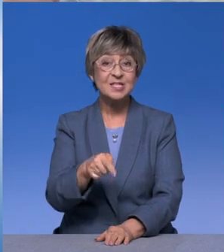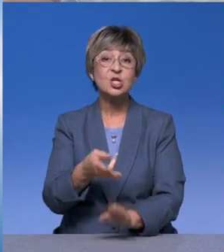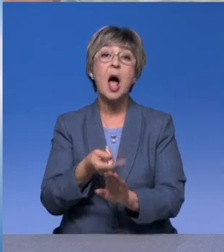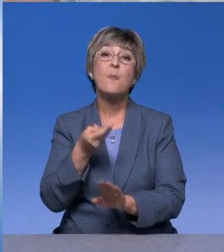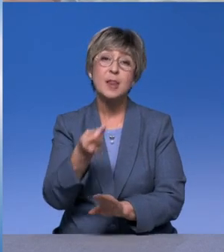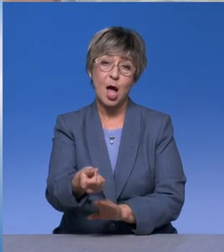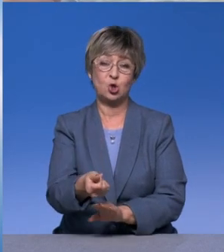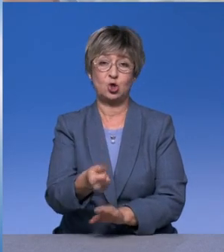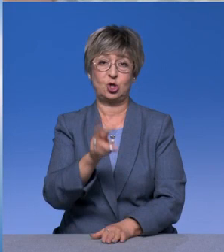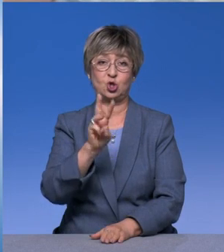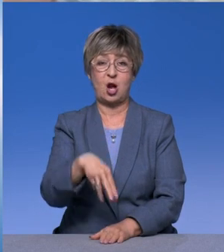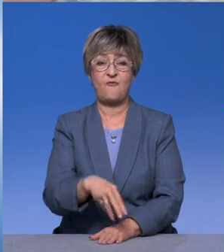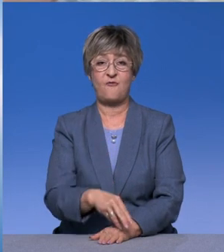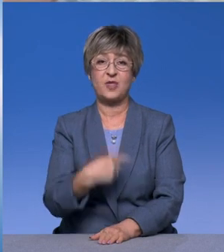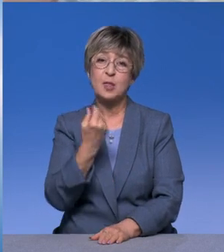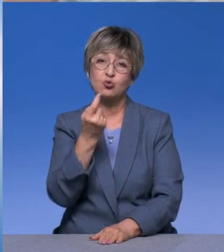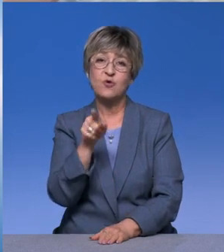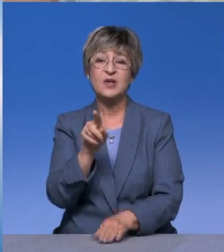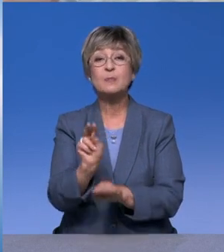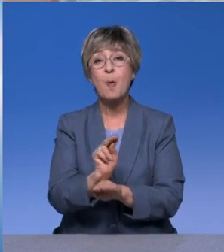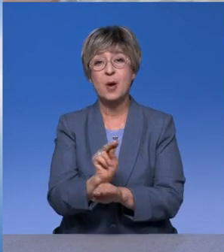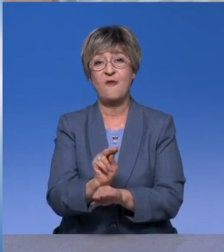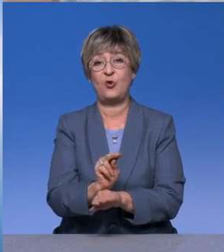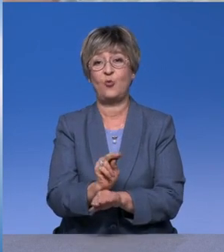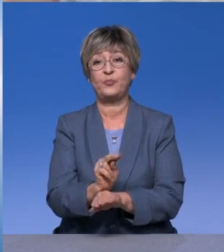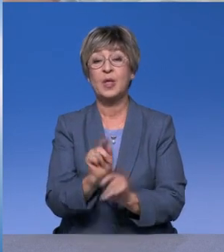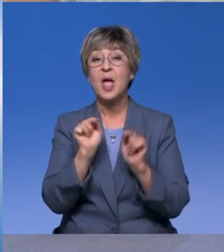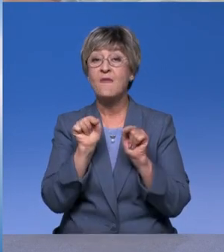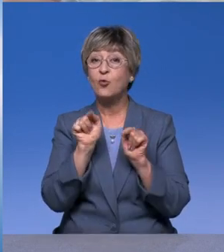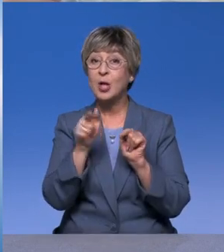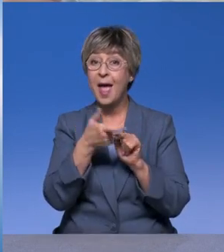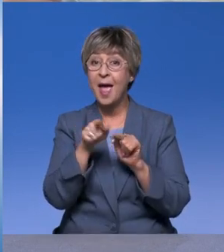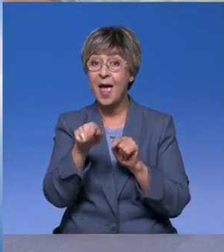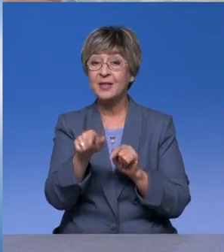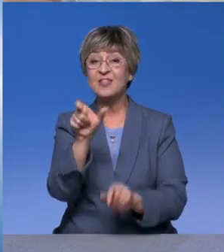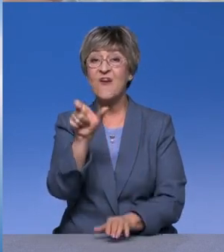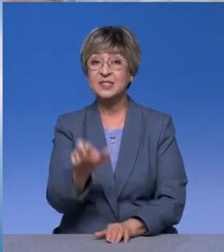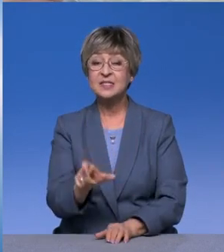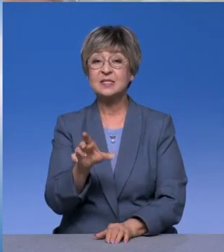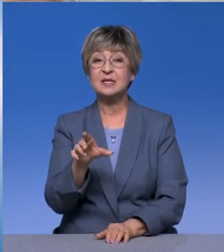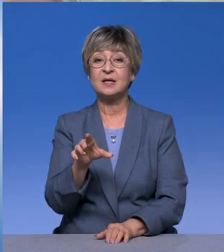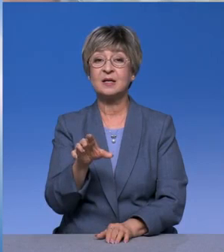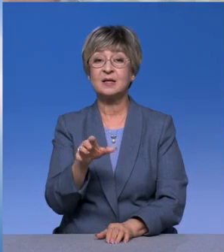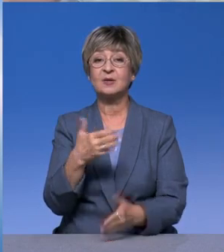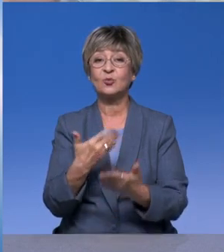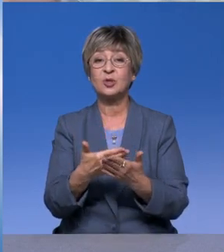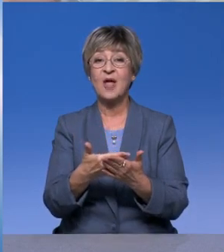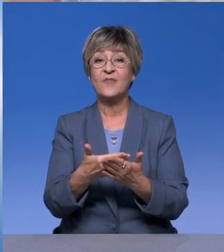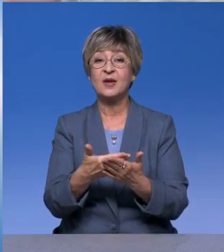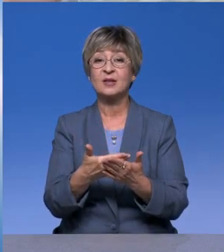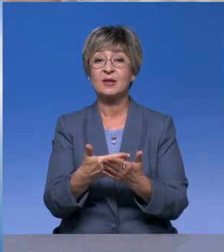штрафов. И вот здесь как раз этот водитель, про которого, ну, наверное,